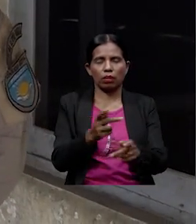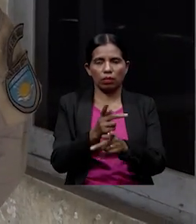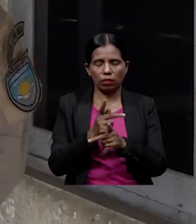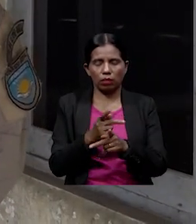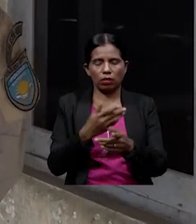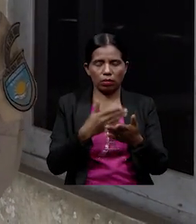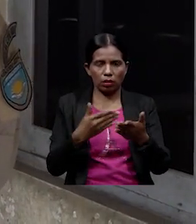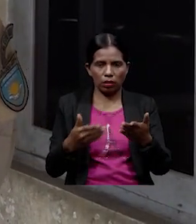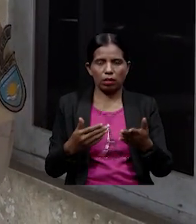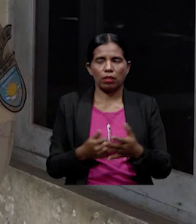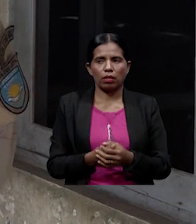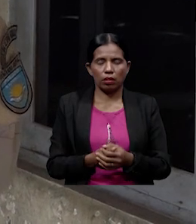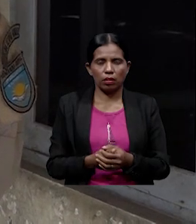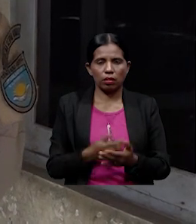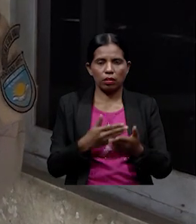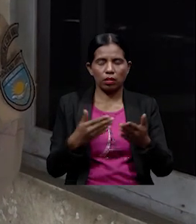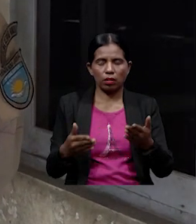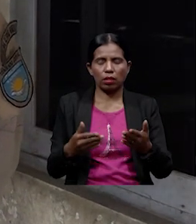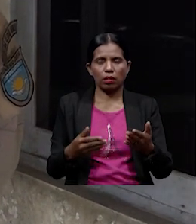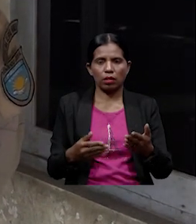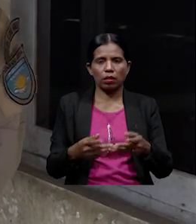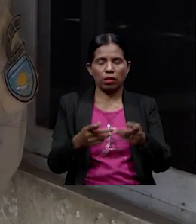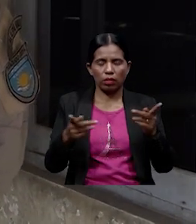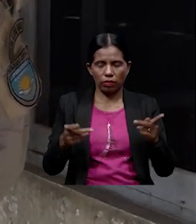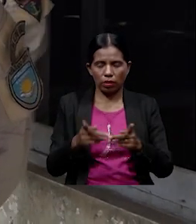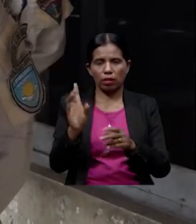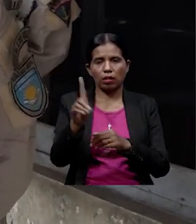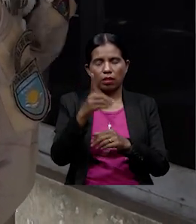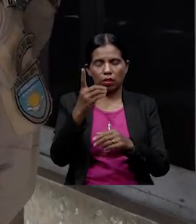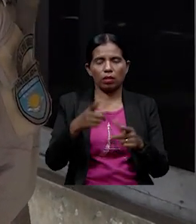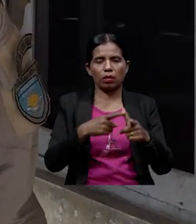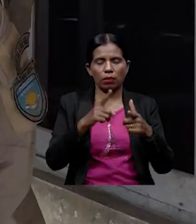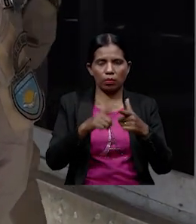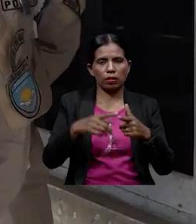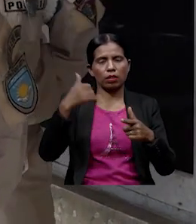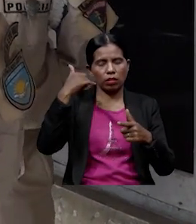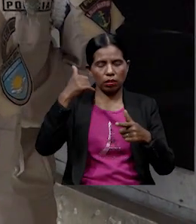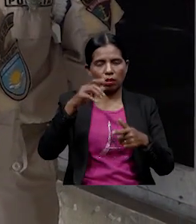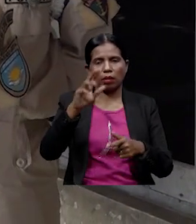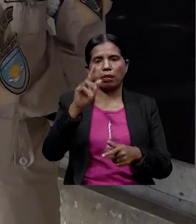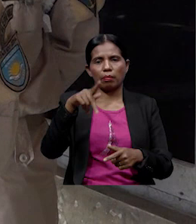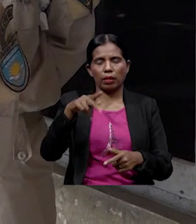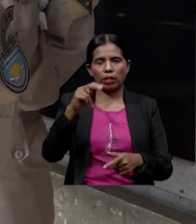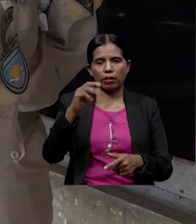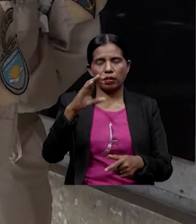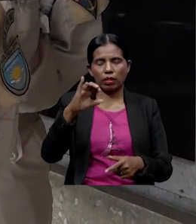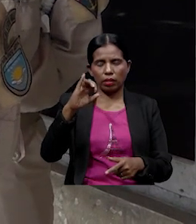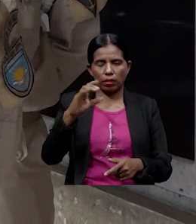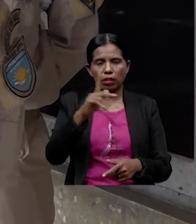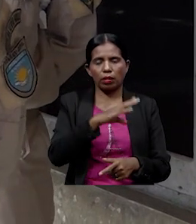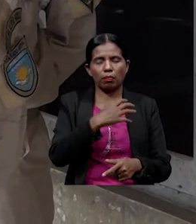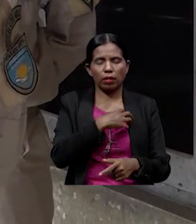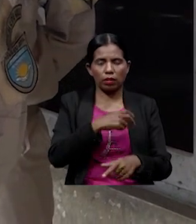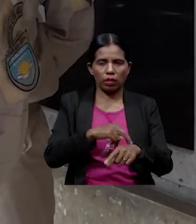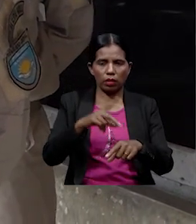keres i asigura sane alfa nega ne fatin to dari sasan e depois me kontaktu pensik mai sne mai ne polisi nasional